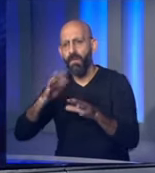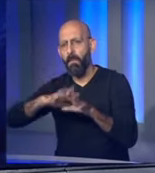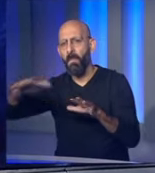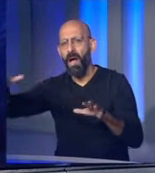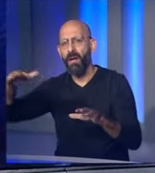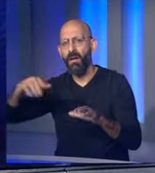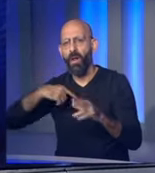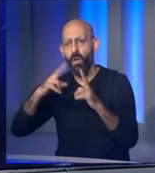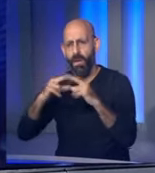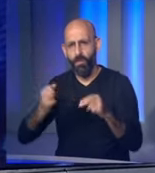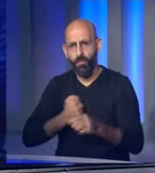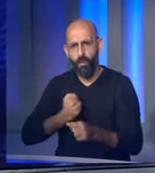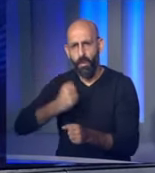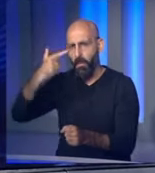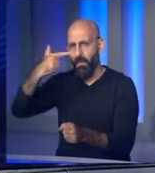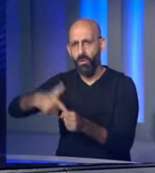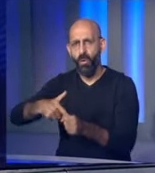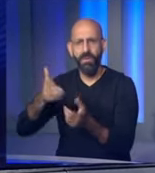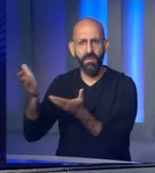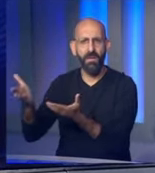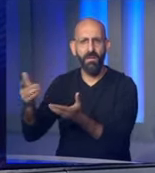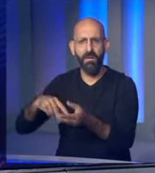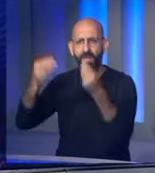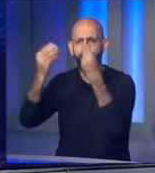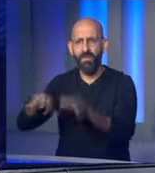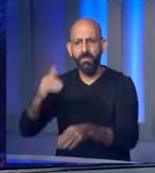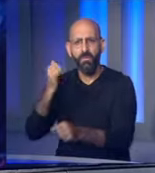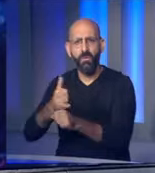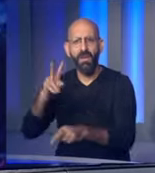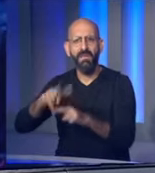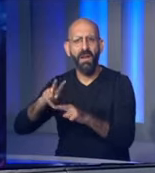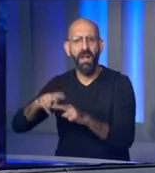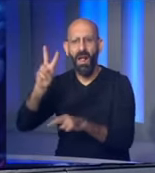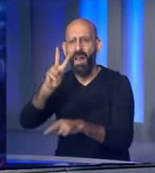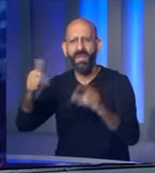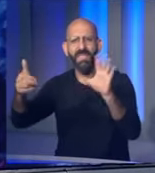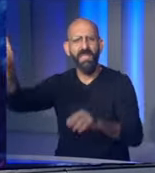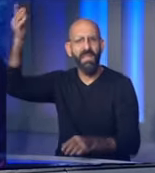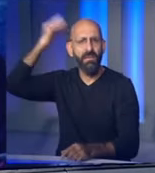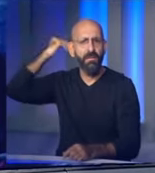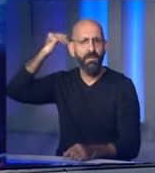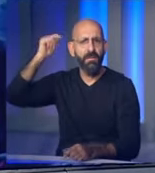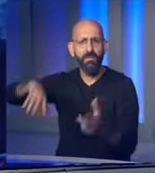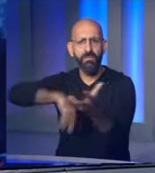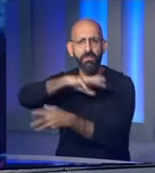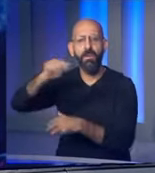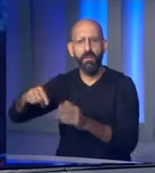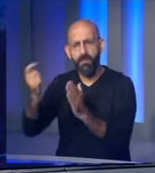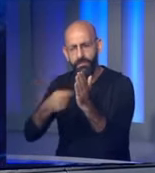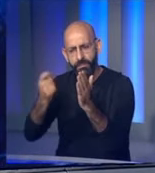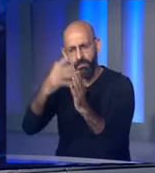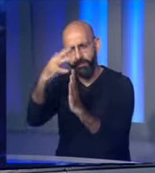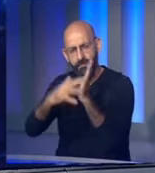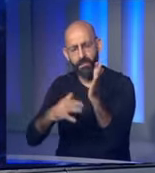161 دوله لصالح مشروع بشان البقعه النفطيه على الشواطئ اللبنانيه والتي تسببت بها اسرائيل في